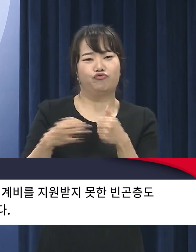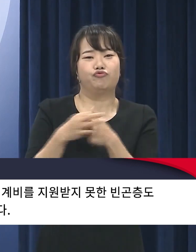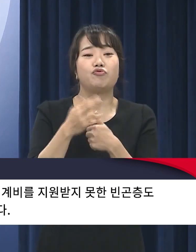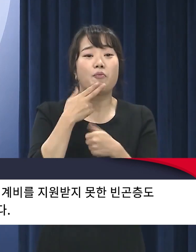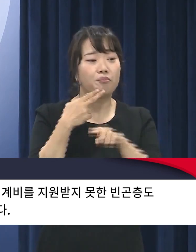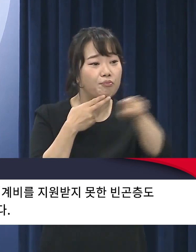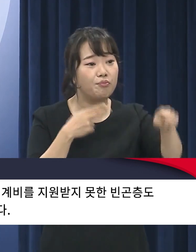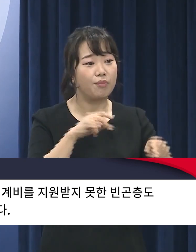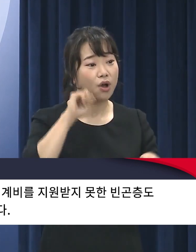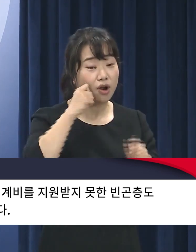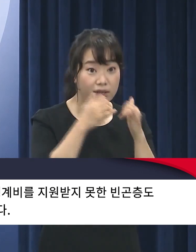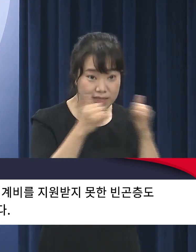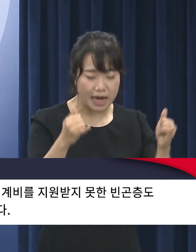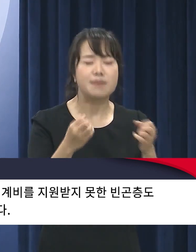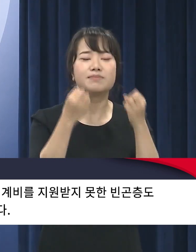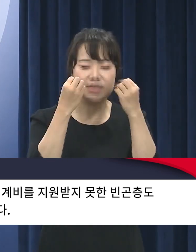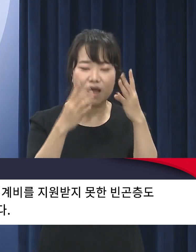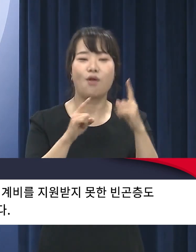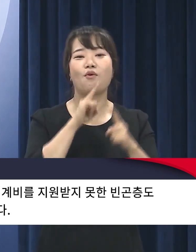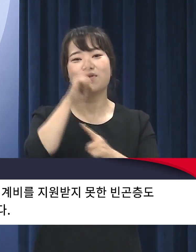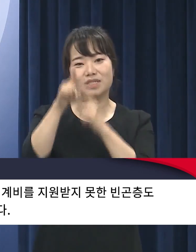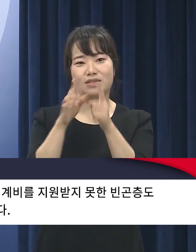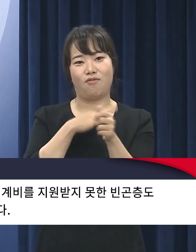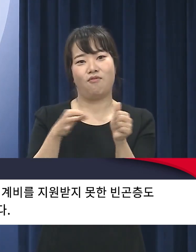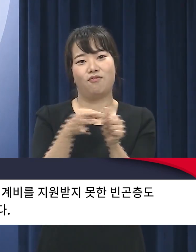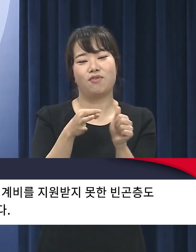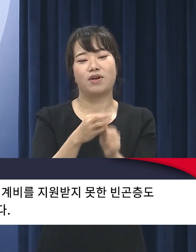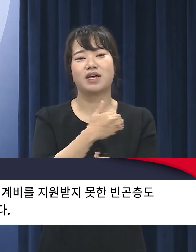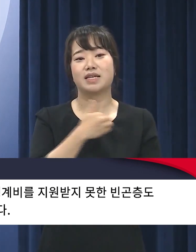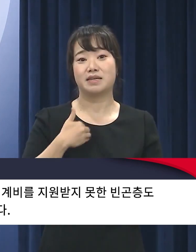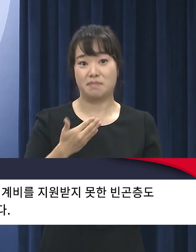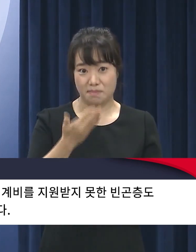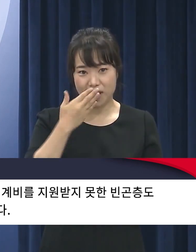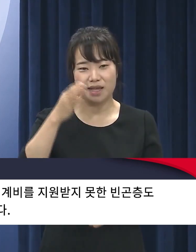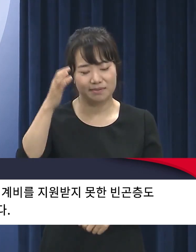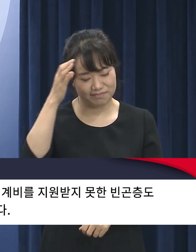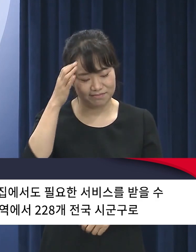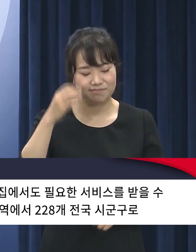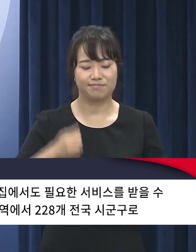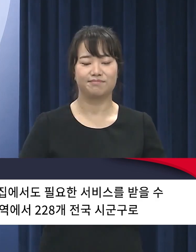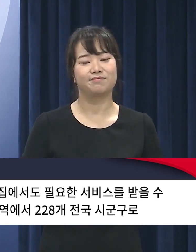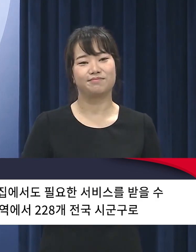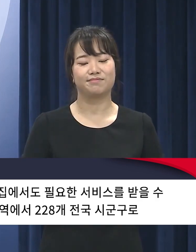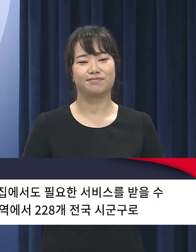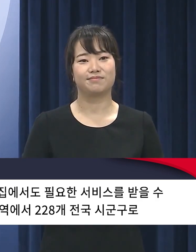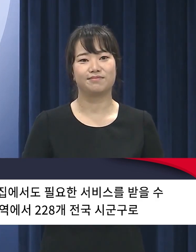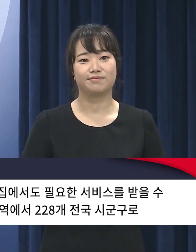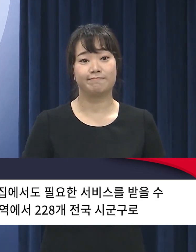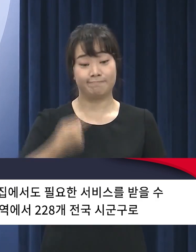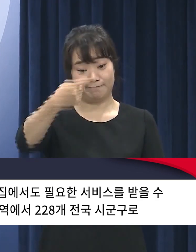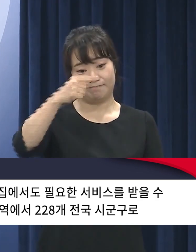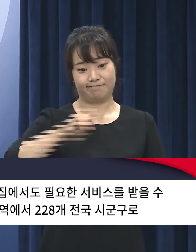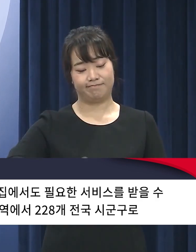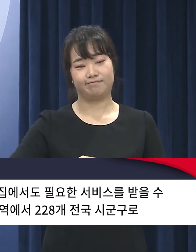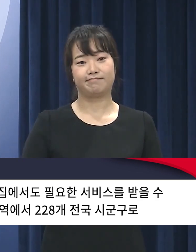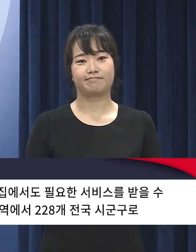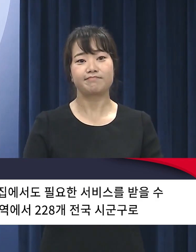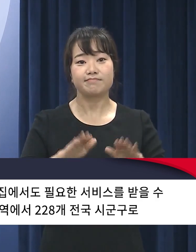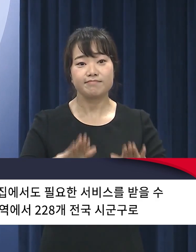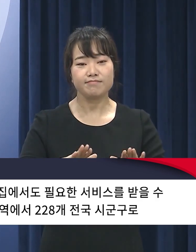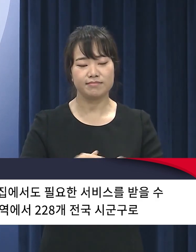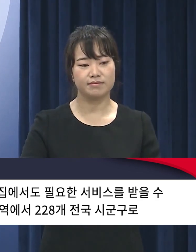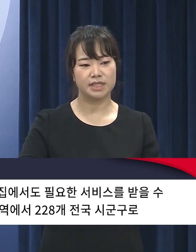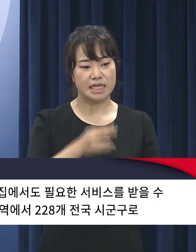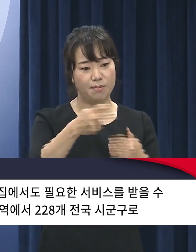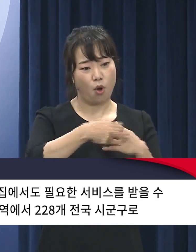못한 빈곤층도 신규로 생계비 지원을 받을 수 있을 것으로 예상합니다. 다음으로 이번